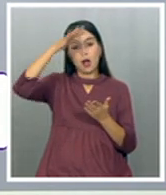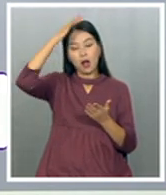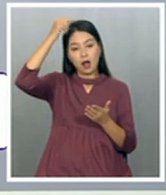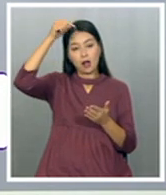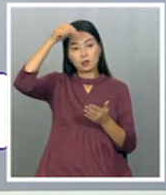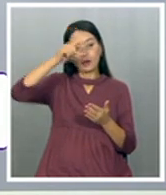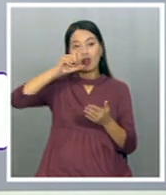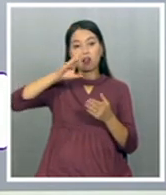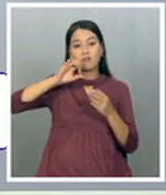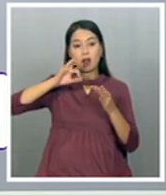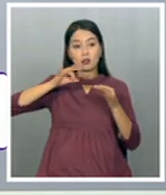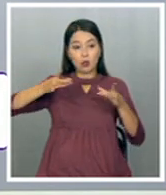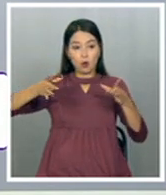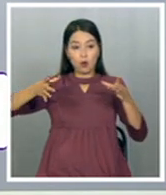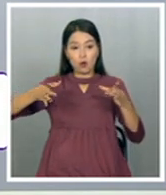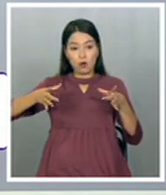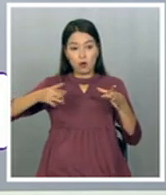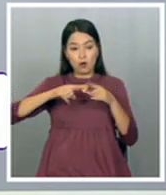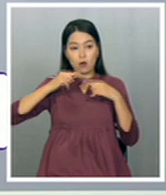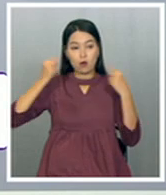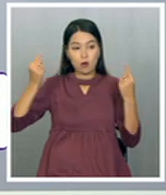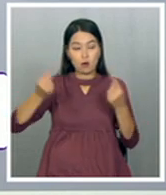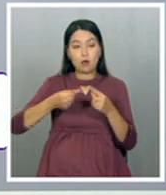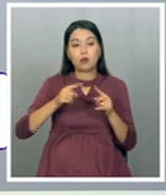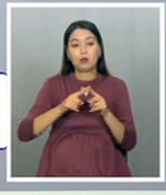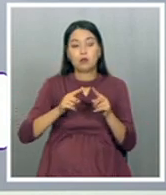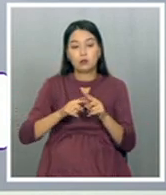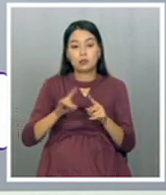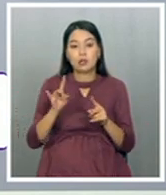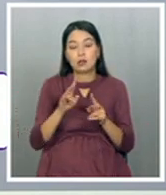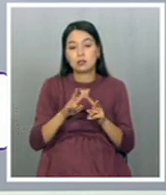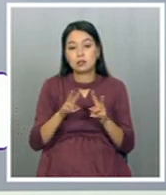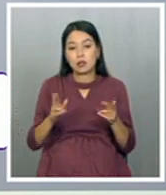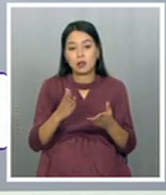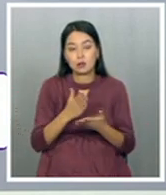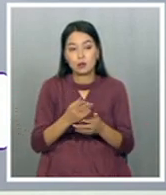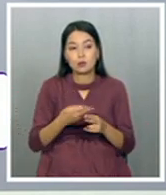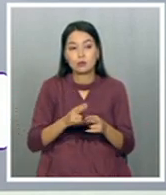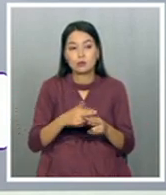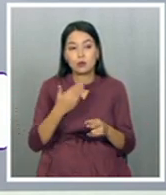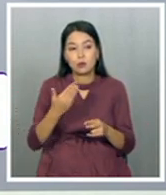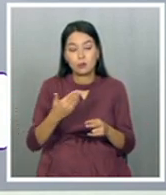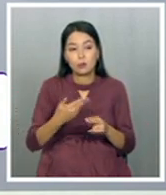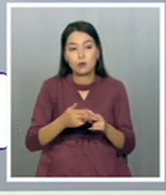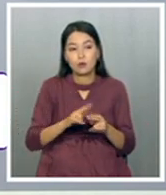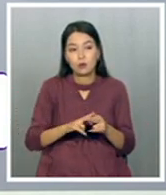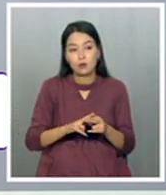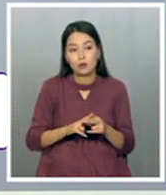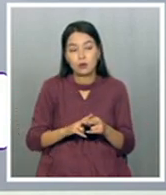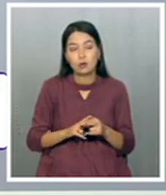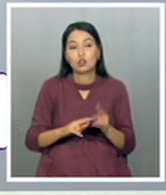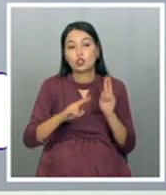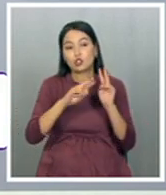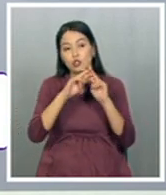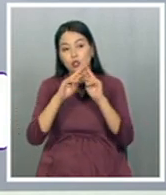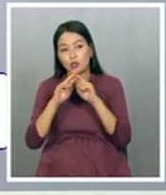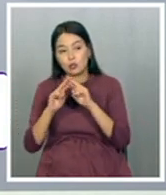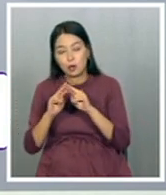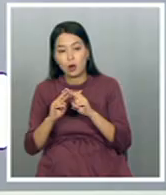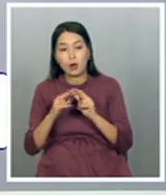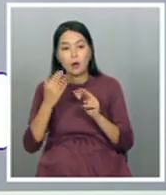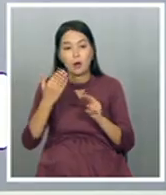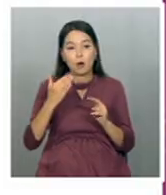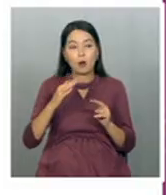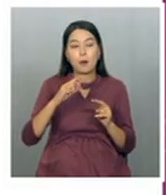экваторы ол көкжиек сызығына сәйкес келеді. Сол себептен біздегі шоқ жұлдыздар, яғни жұлдыздар көрінісі